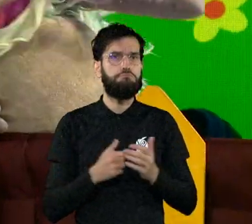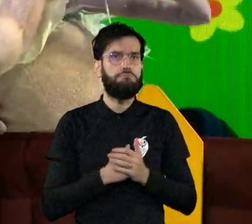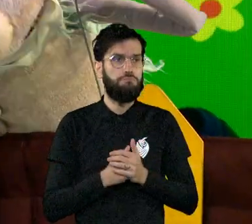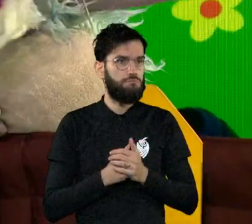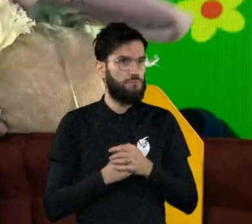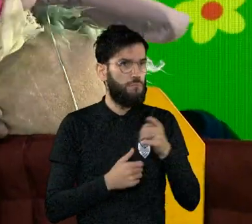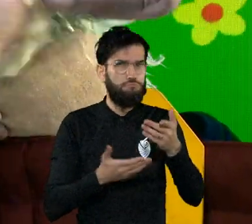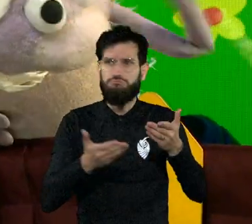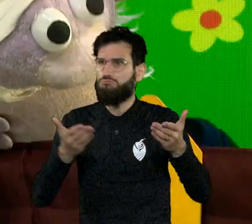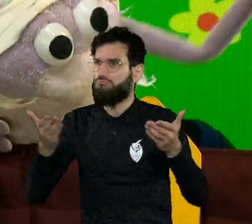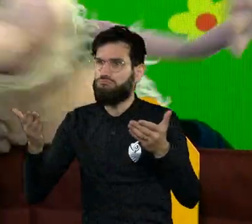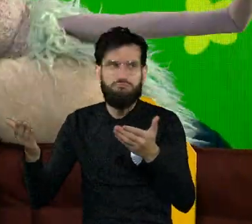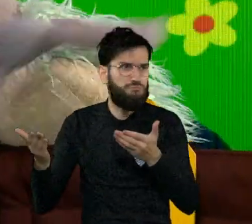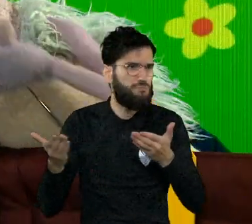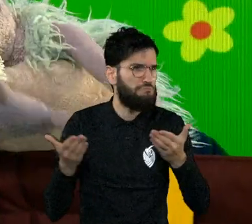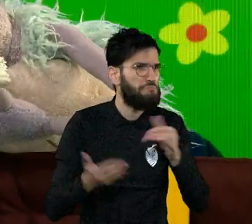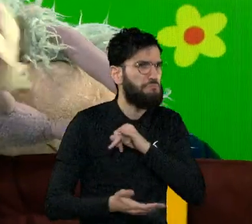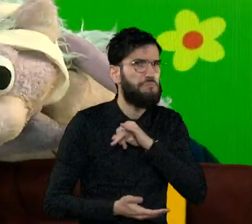hľadá svoju kamošku,